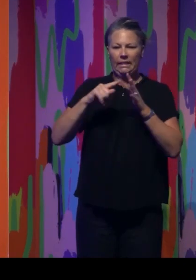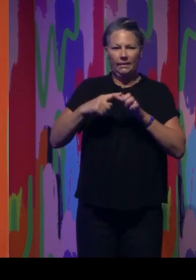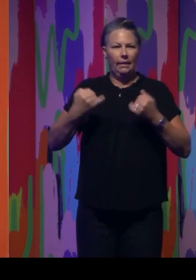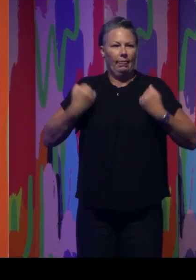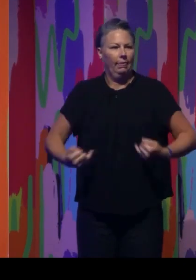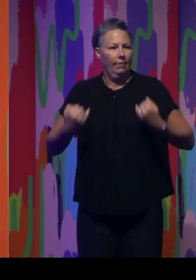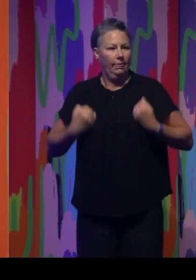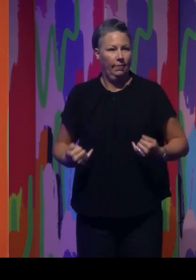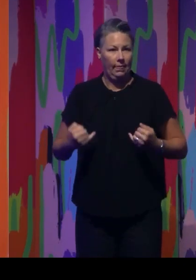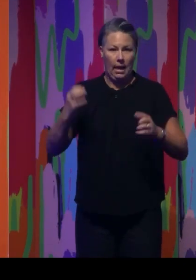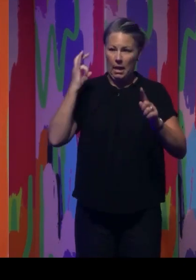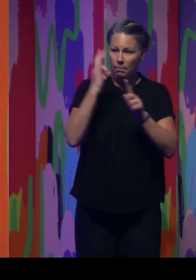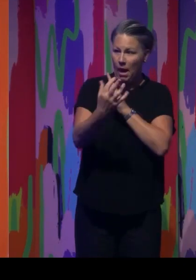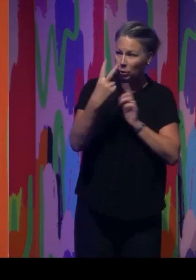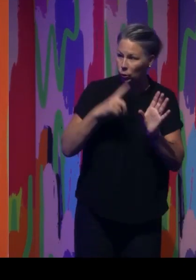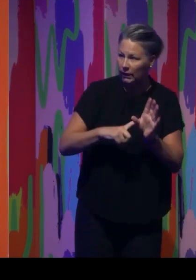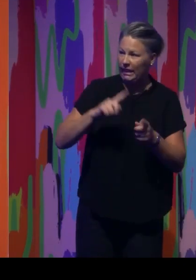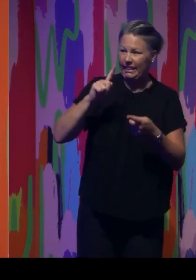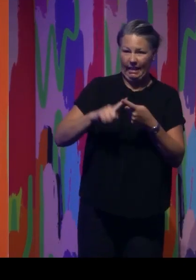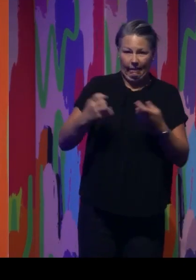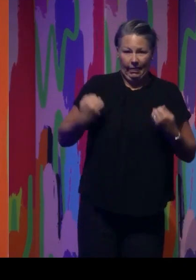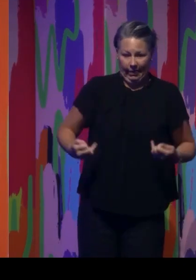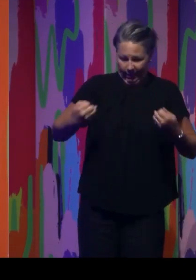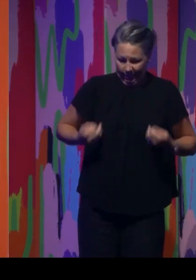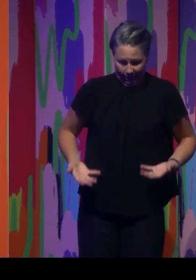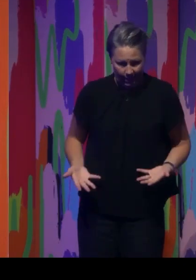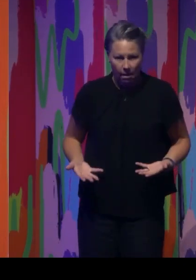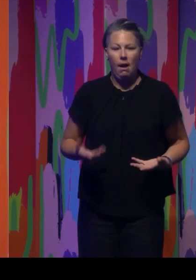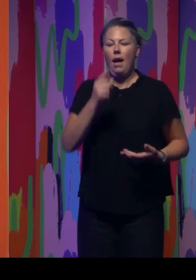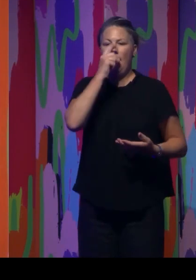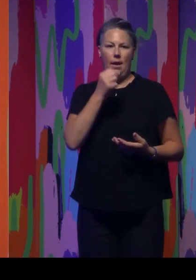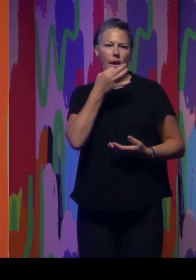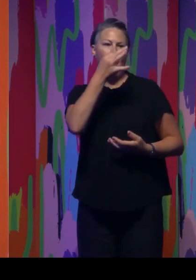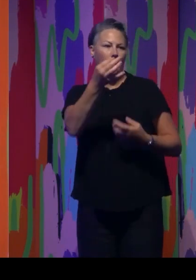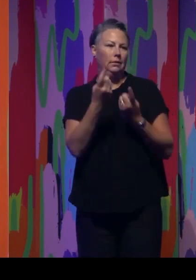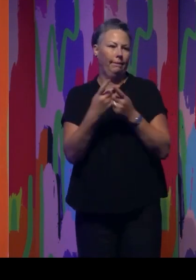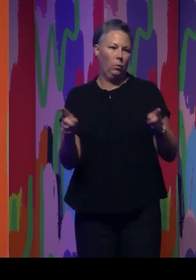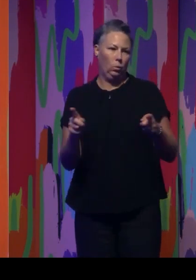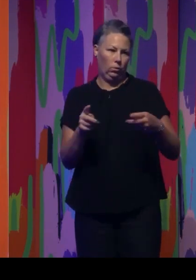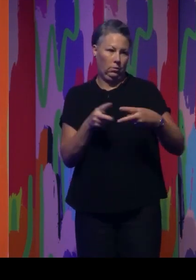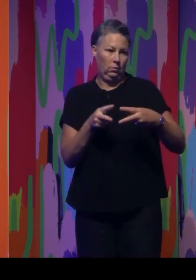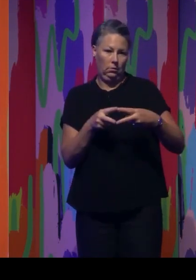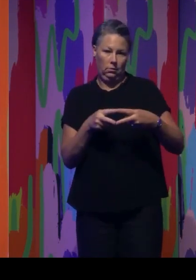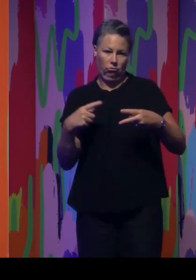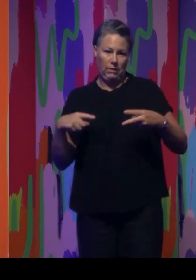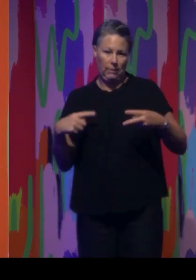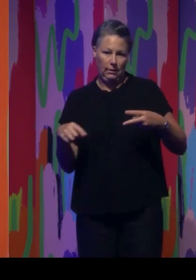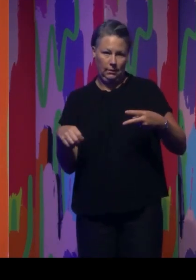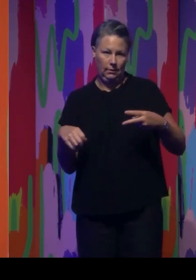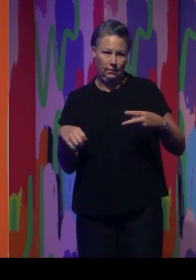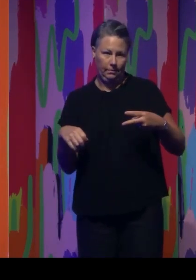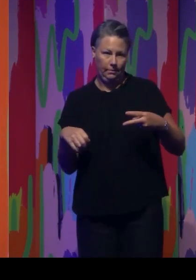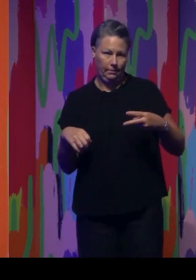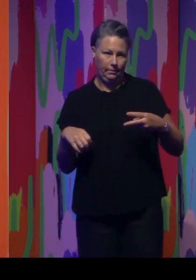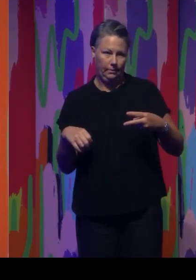sexual disease for over 2 years. এবং এই যে দুটো ধারা এটা আমাদের পুরুষ অযৌনচিত্ত মানুষদের